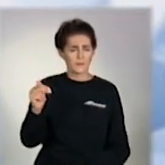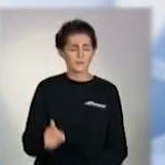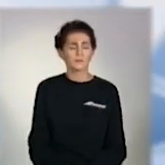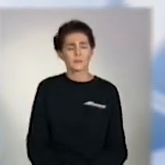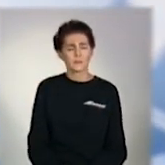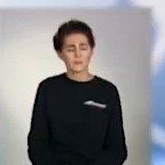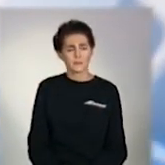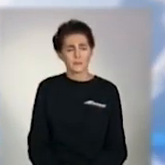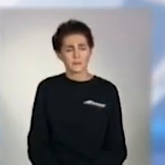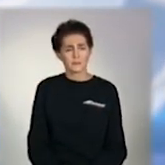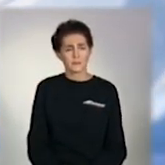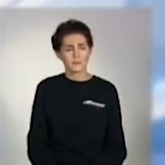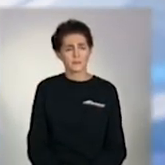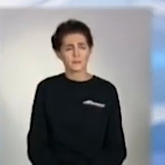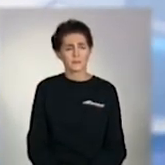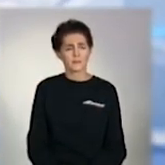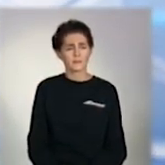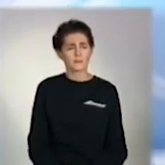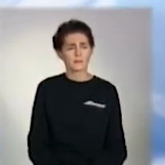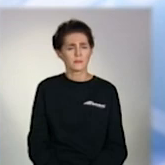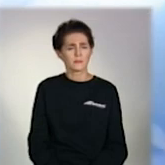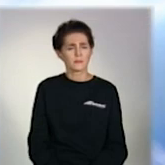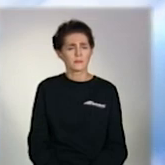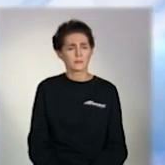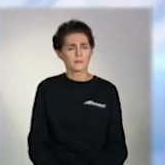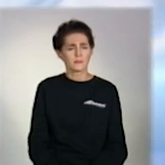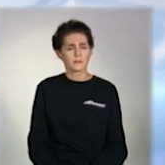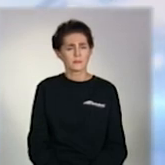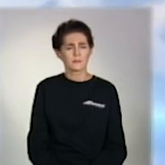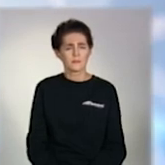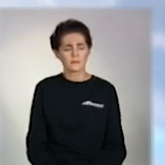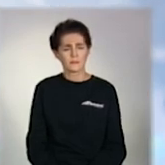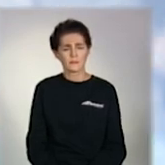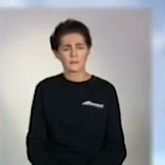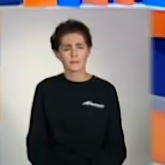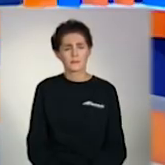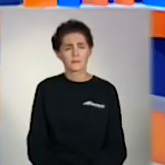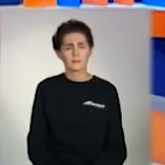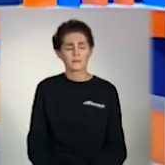гарячої лінії 0800 606 909.